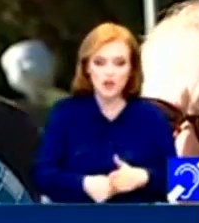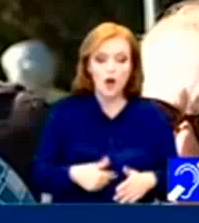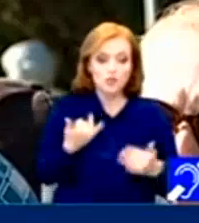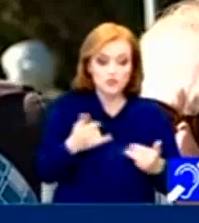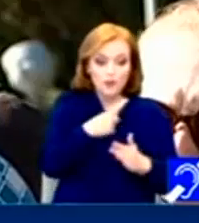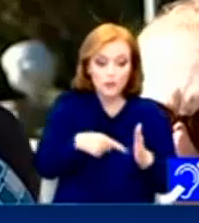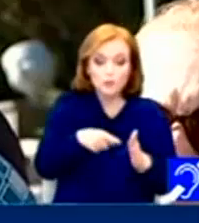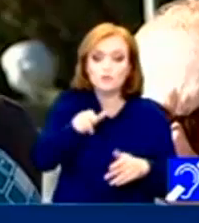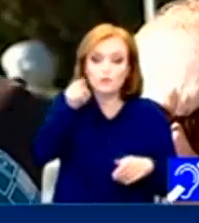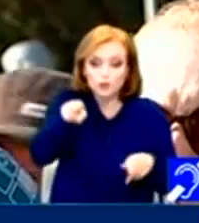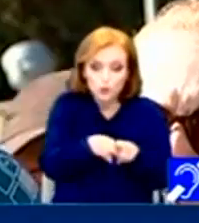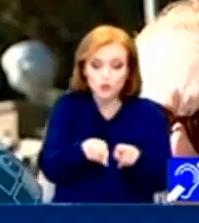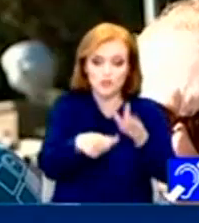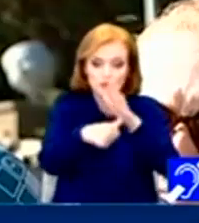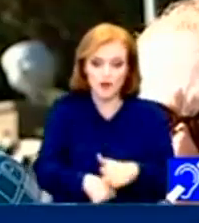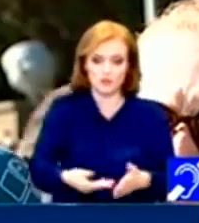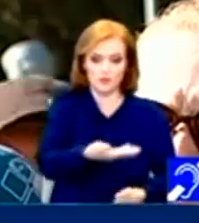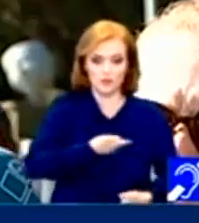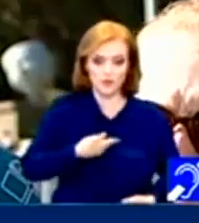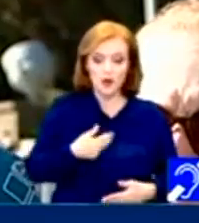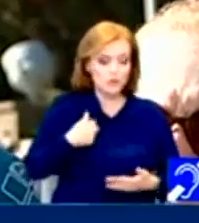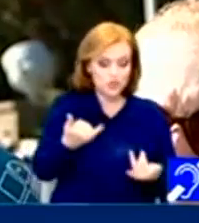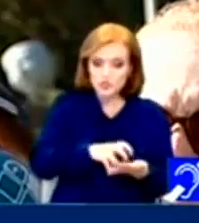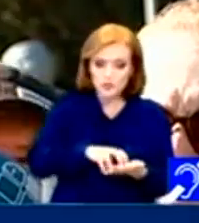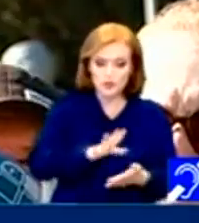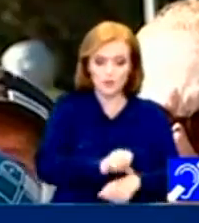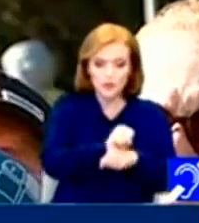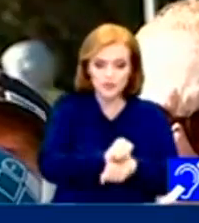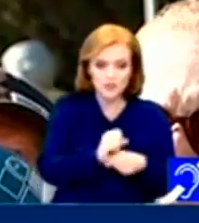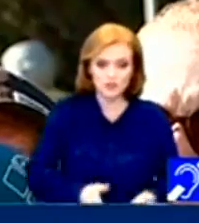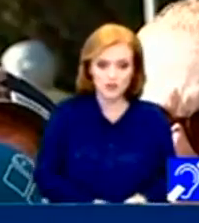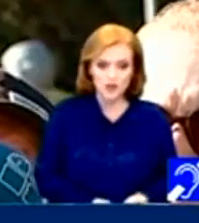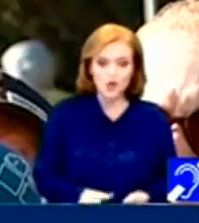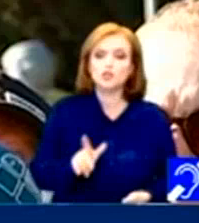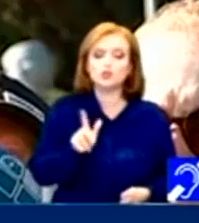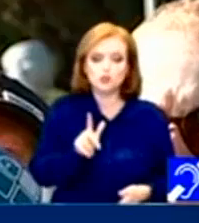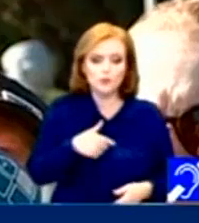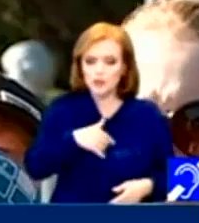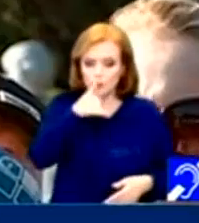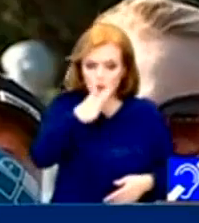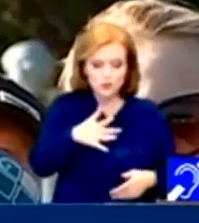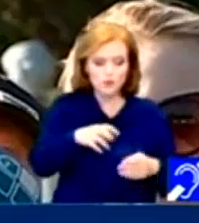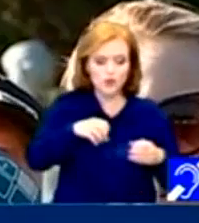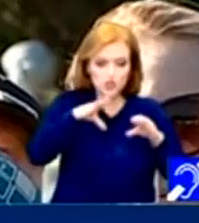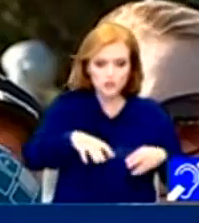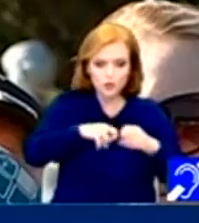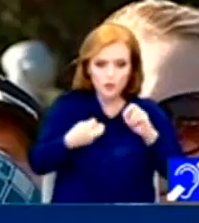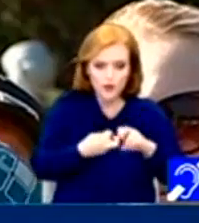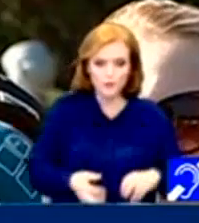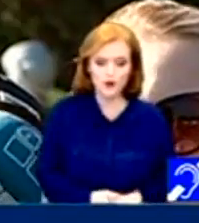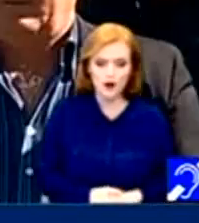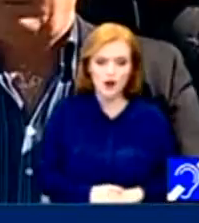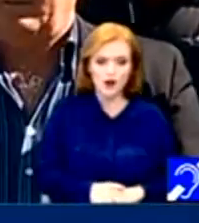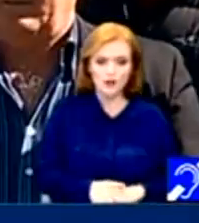noi? Deci, noi acum nu ne temem să ieșim la protest și asta ce înseamnă? Că nu putem ridica problema tarifului, de ce? Că ne-am temut,